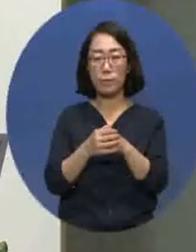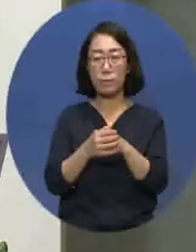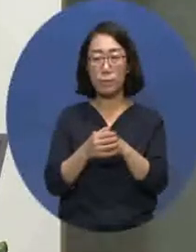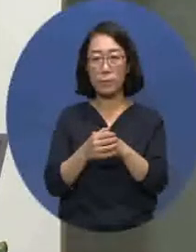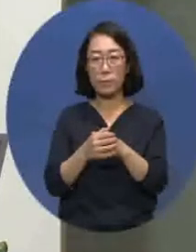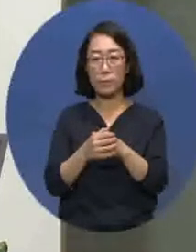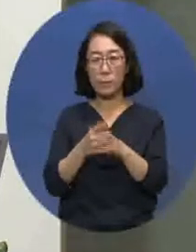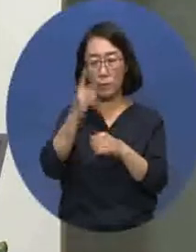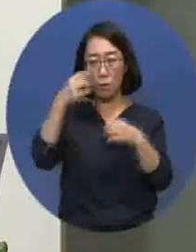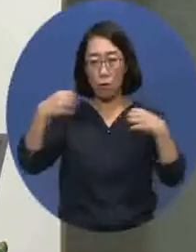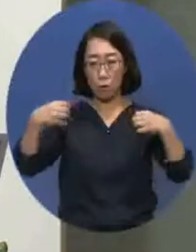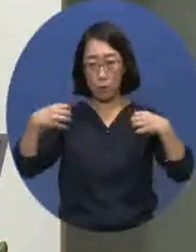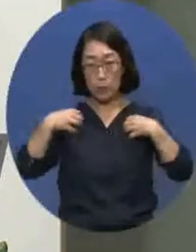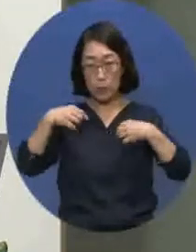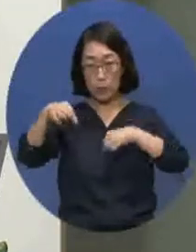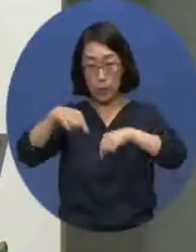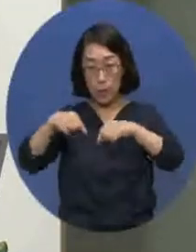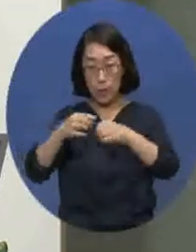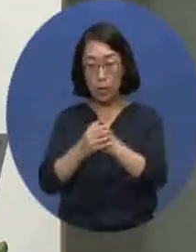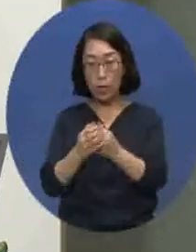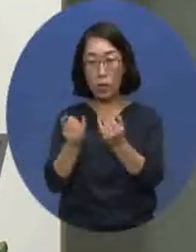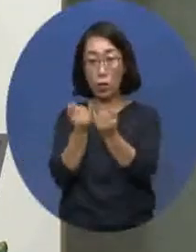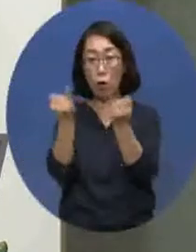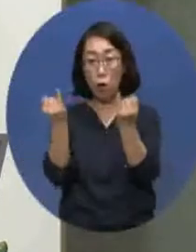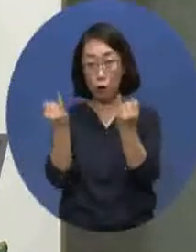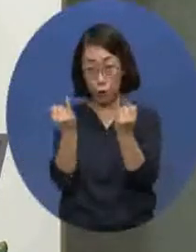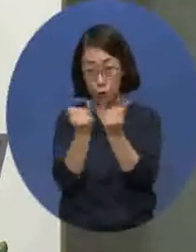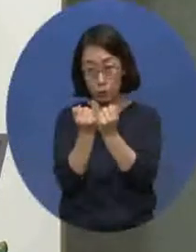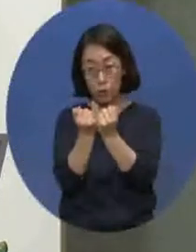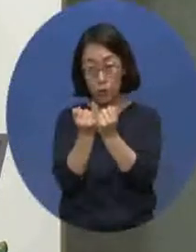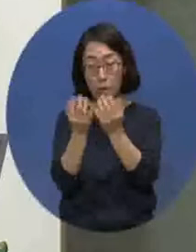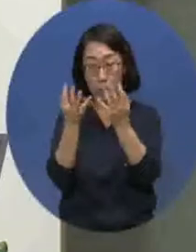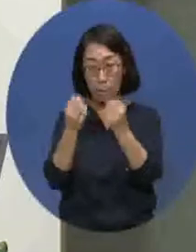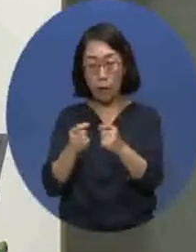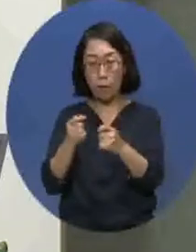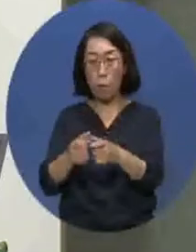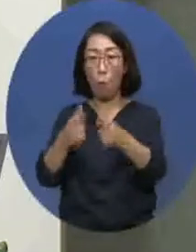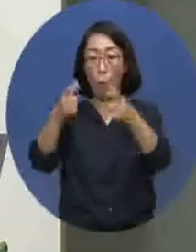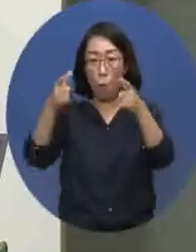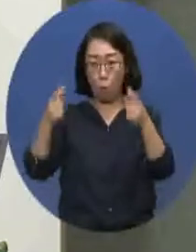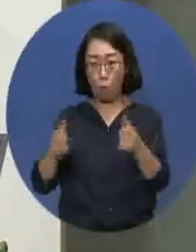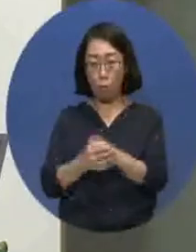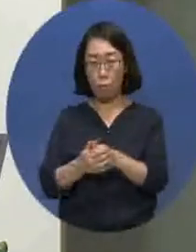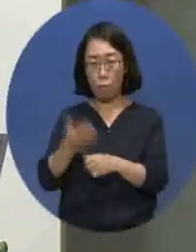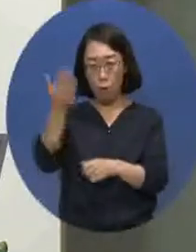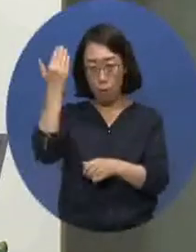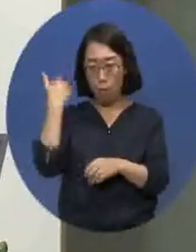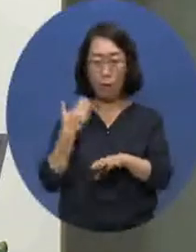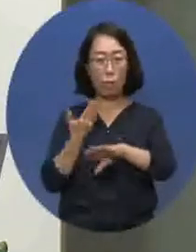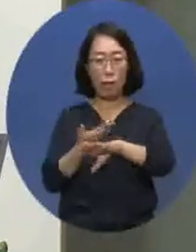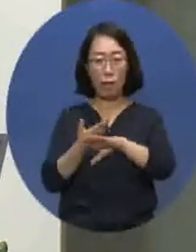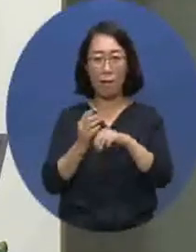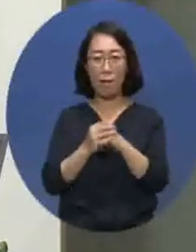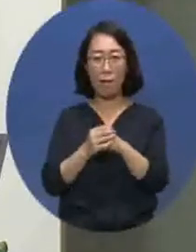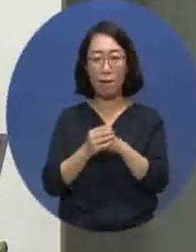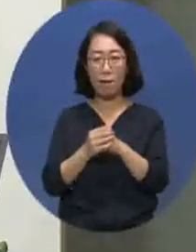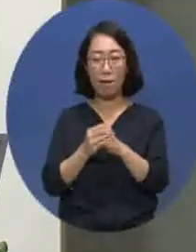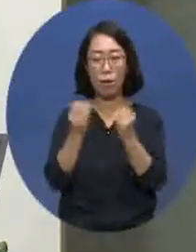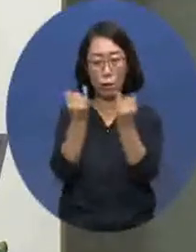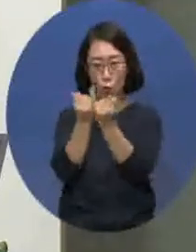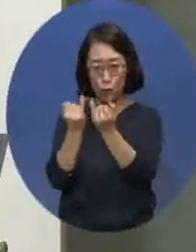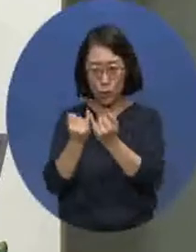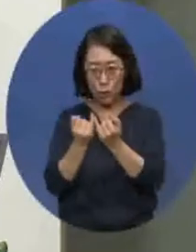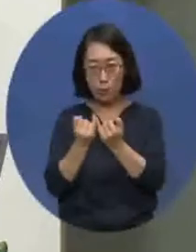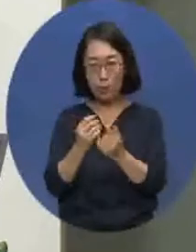정치 개 여성들이 많이 등장했어요 매실 년 전 억원 지금 와 년이 다르잖아요 4 막 그래서